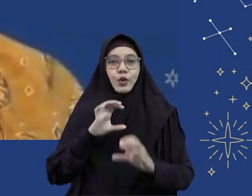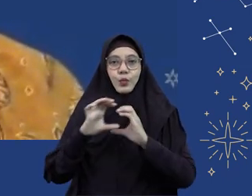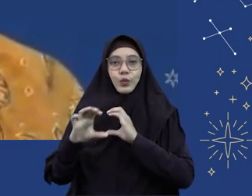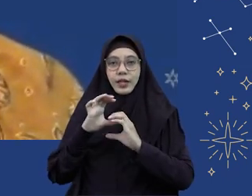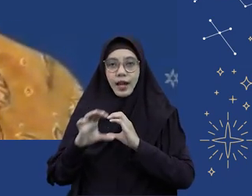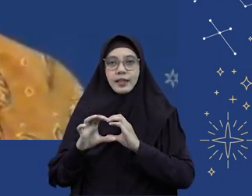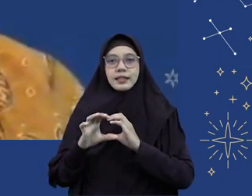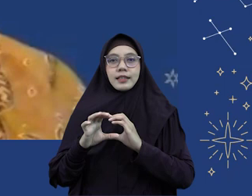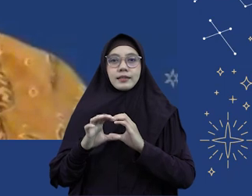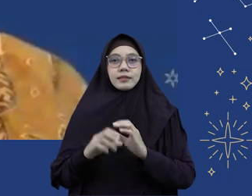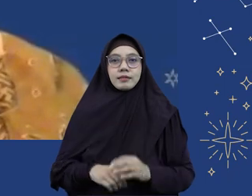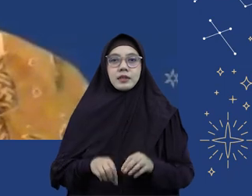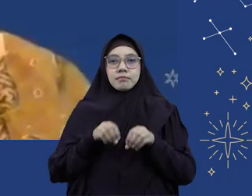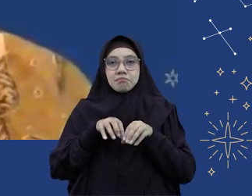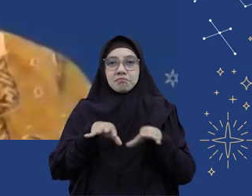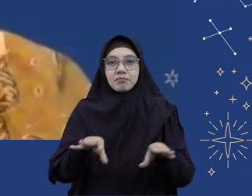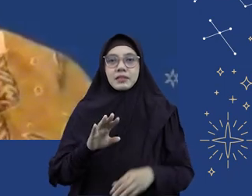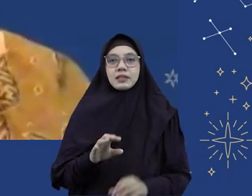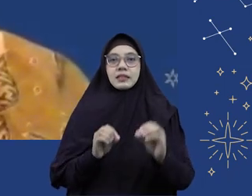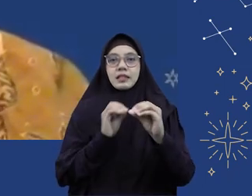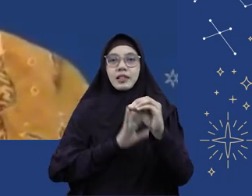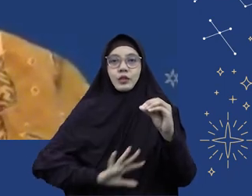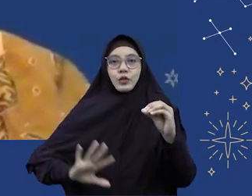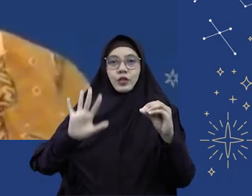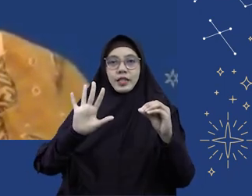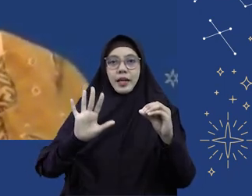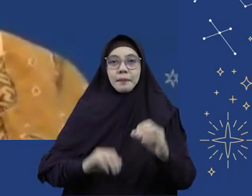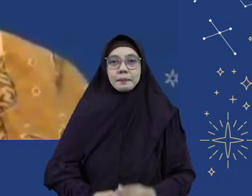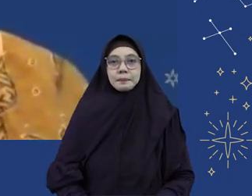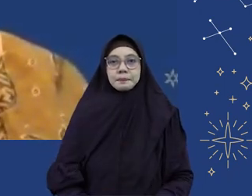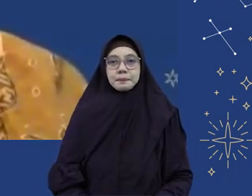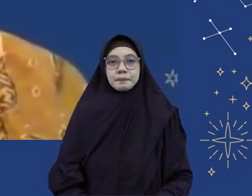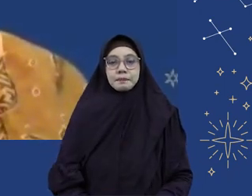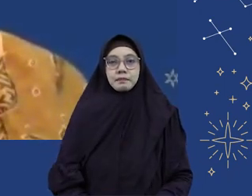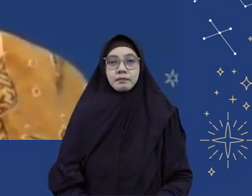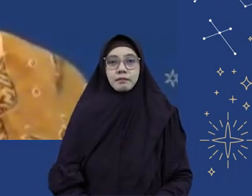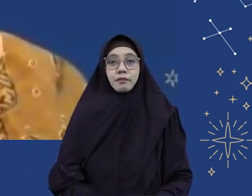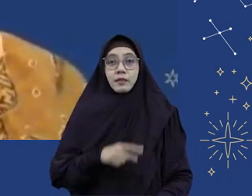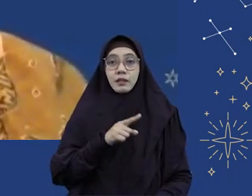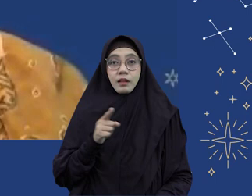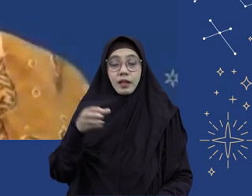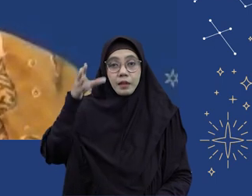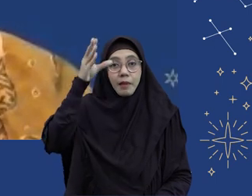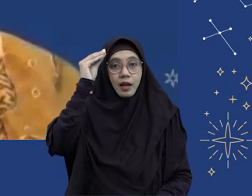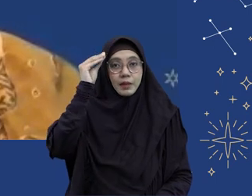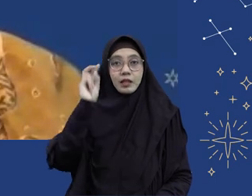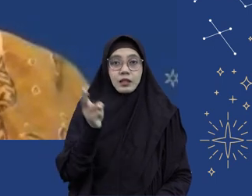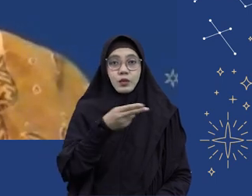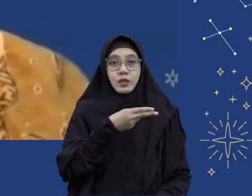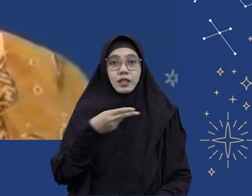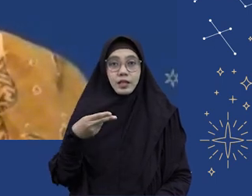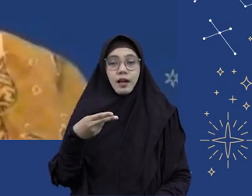sampai dengan pelosok-pelosok tanah air sebagaimana kita ketahui infrastruktur telekomunikasi tersebut di Indonesia